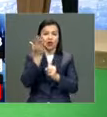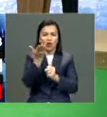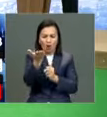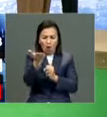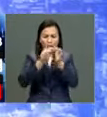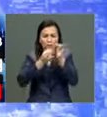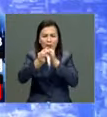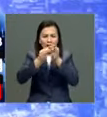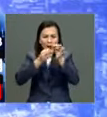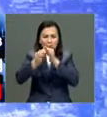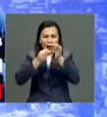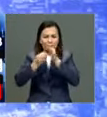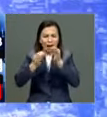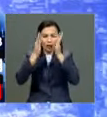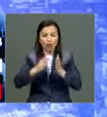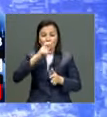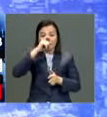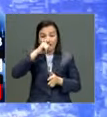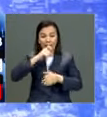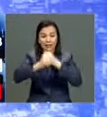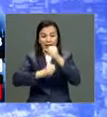ก็จะเป็นหูเป็นตาแล้วบอกกับพวกเราเราก็จะทำงานกันอย่างเต็มที่และดีที่สุดเพื่อท่านครับกับไปที่คำถามนะครับถ้าก่อนอื่นนะคะอยากให้ทางท่านโฆษกขยายความเรื่องของไทยไทยอายุ72